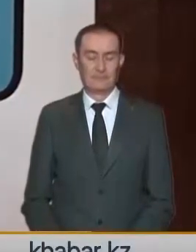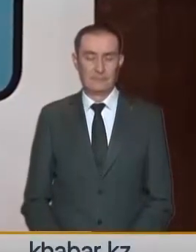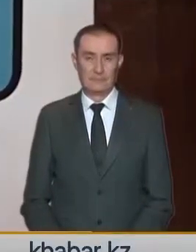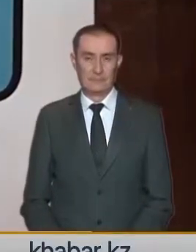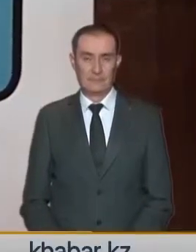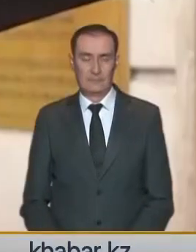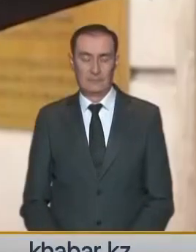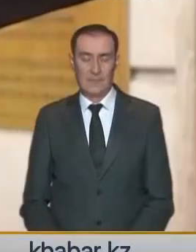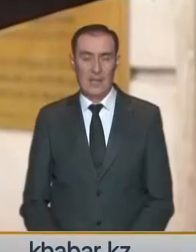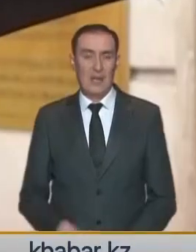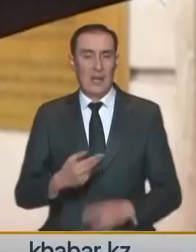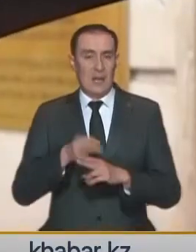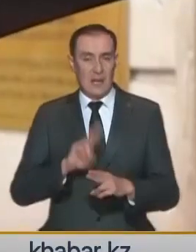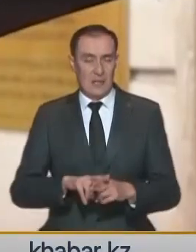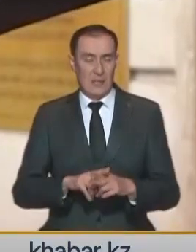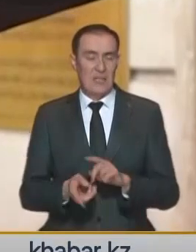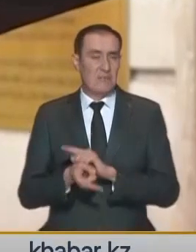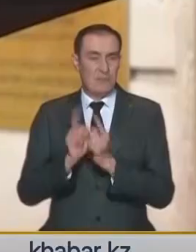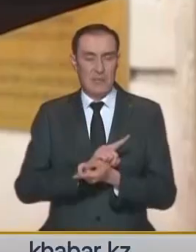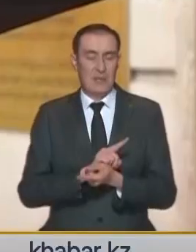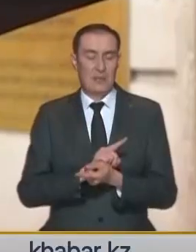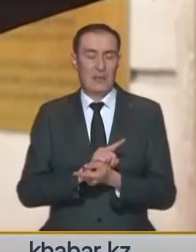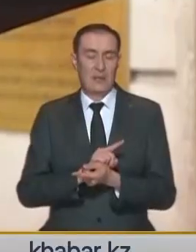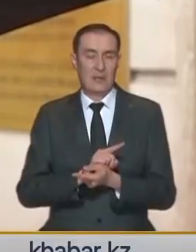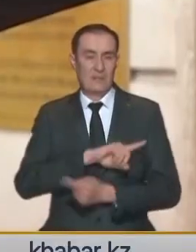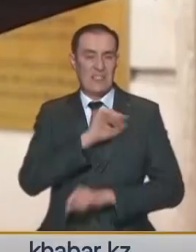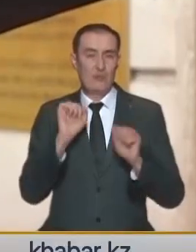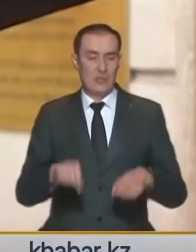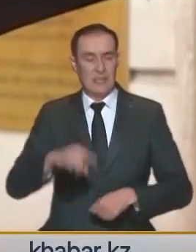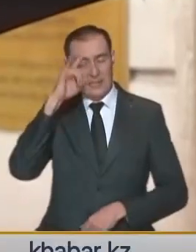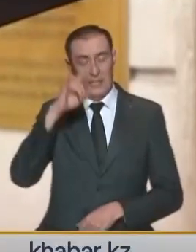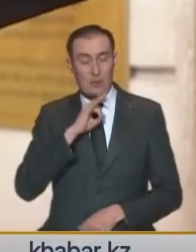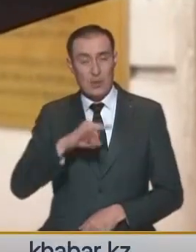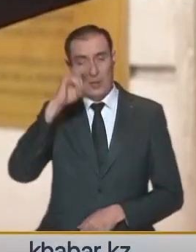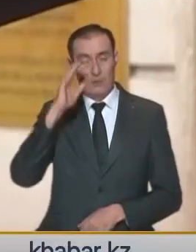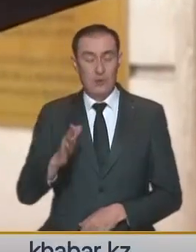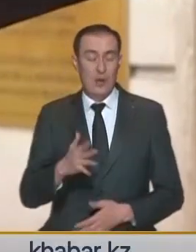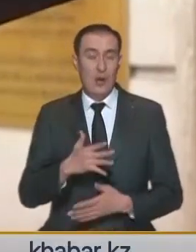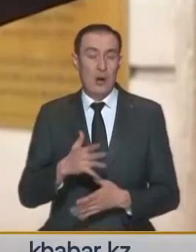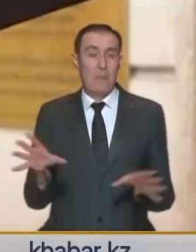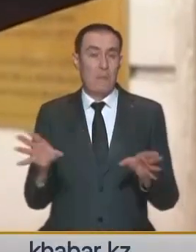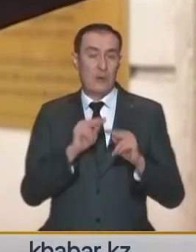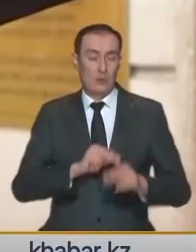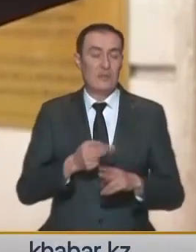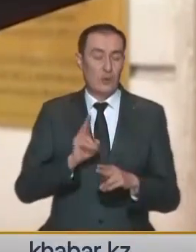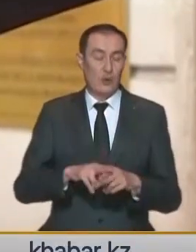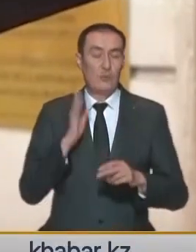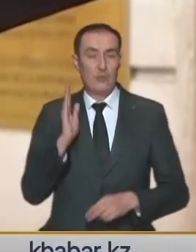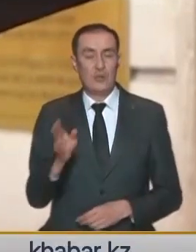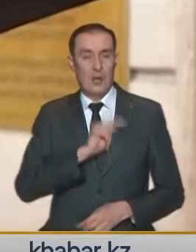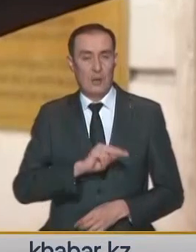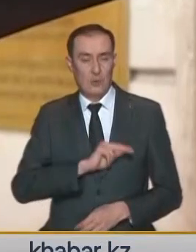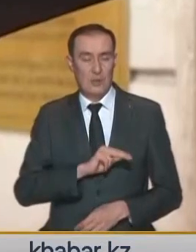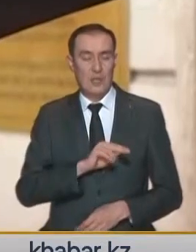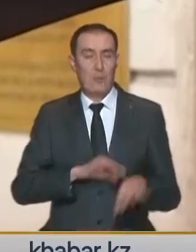электроэнергией. Это сильно изменит геоэкономические амбиции Казахстана, потому что страна получит партнеров, с которыми будет работать